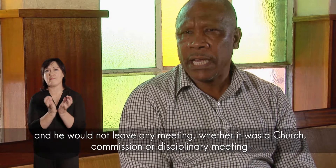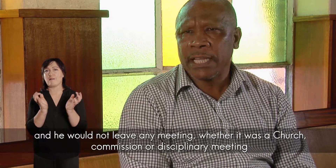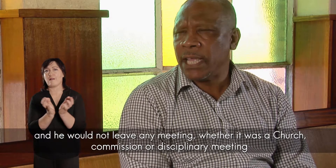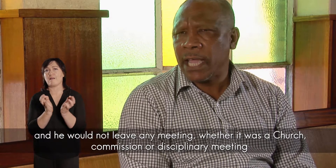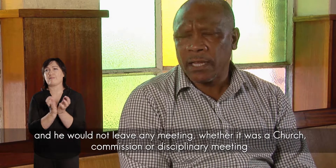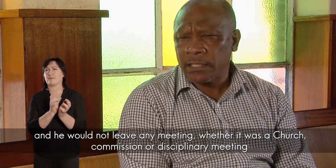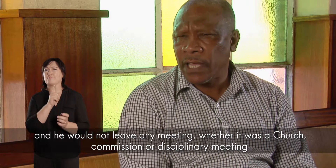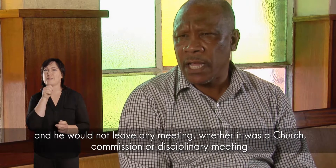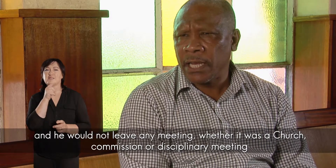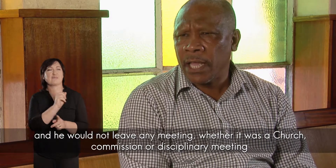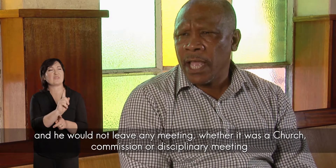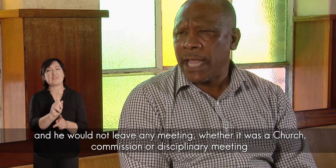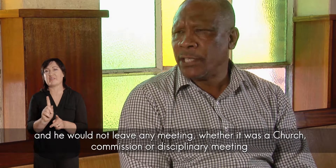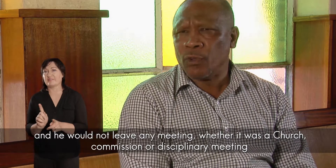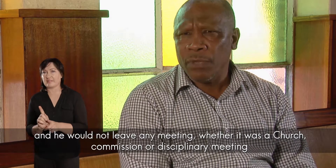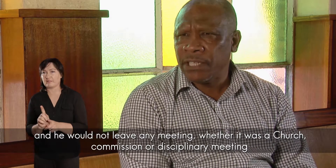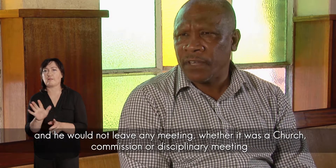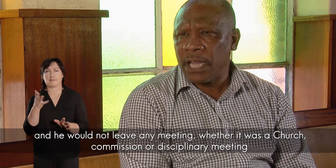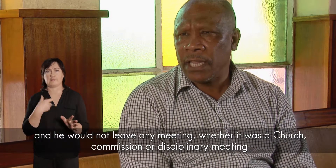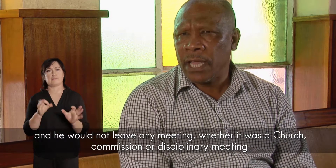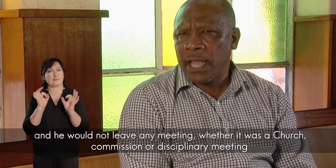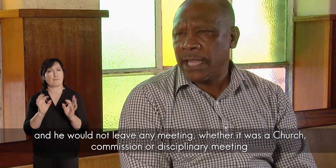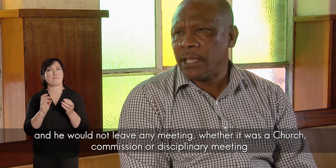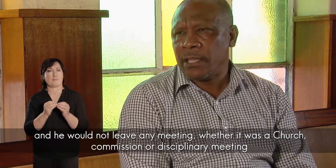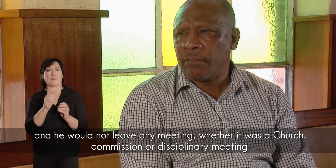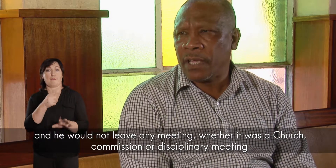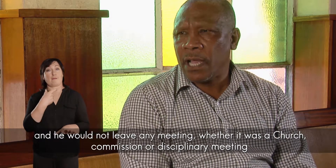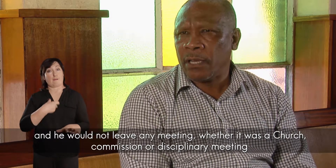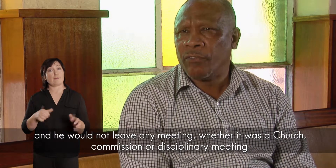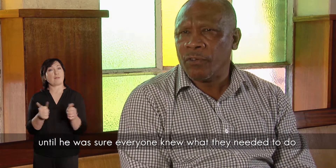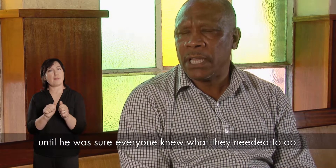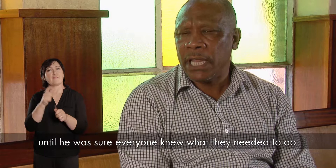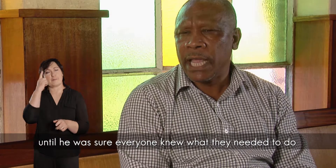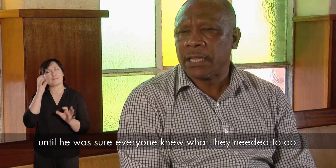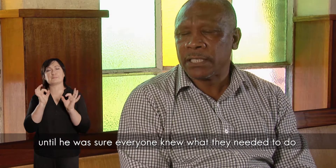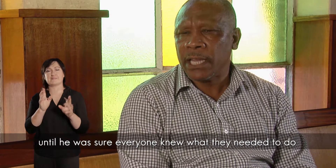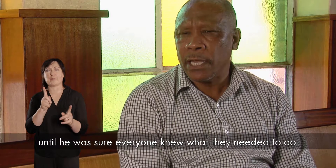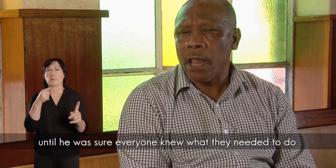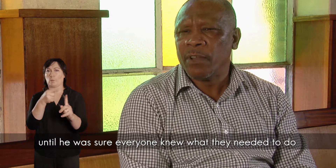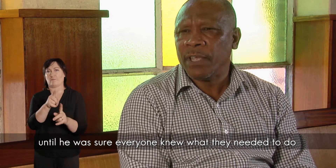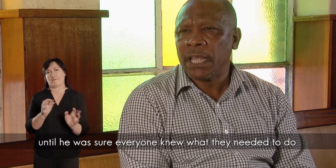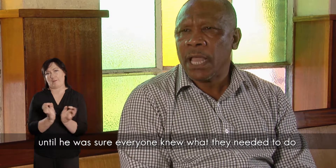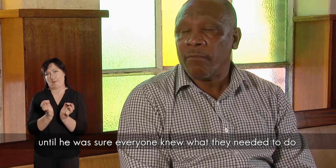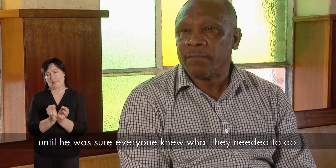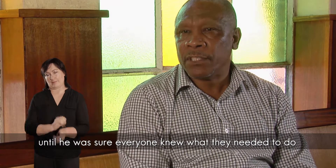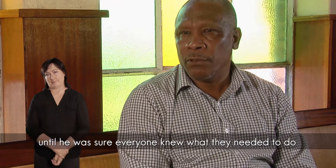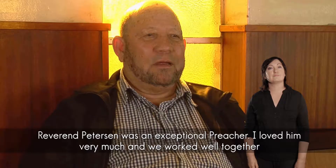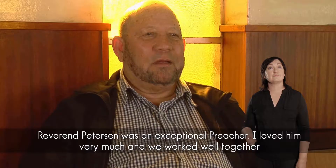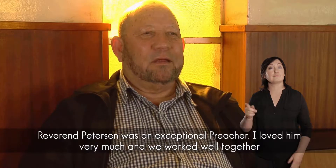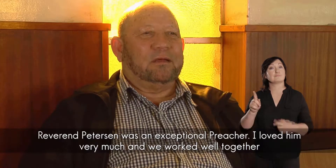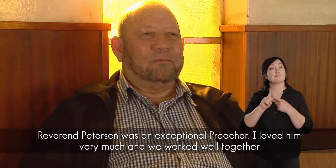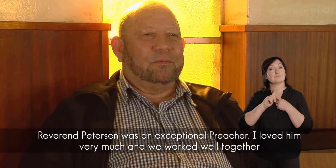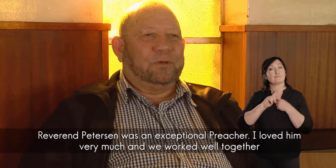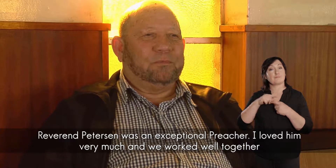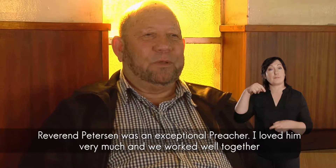vergadering, het sy kerkraadsvergadering, het sy komissievergadering, het sy die tigvergadering, voordat die kerkraadsleden nie allemaal weet. Wat was die doel?